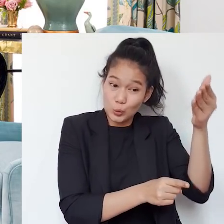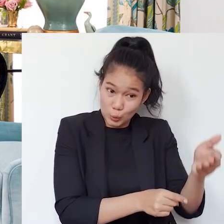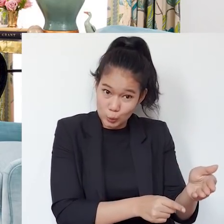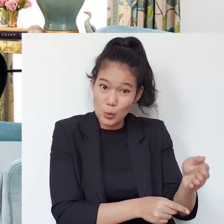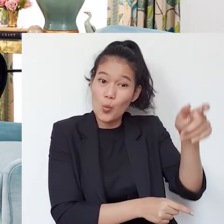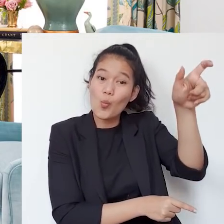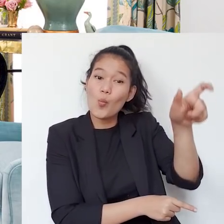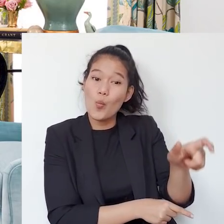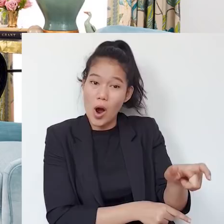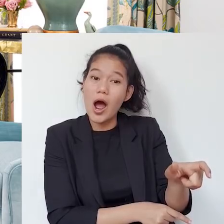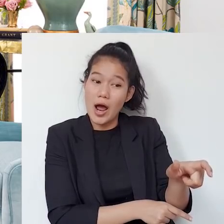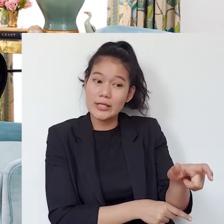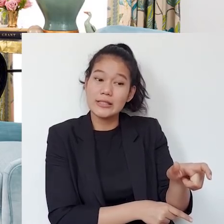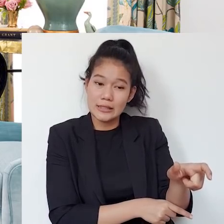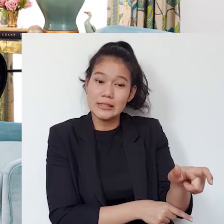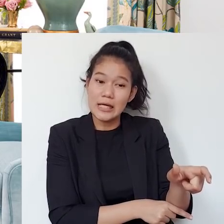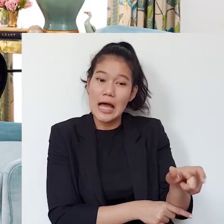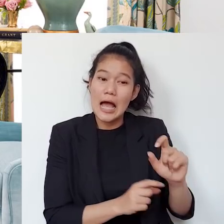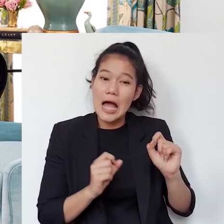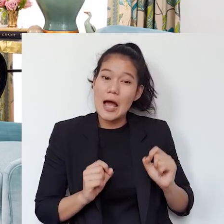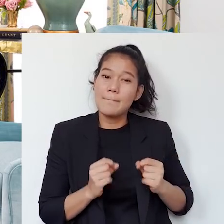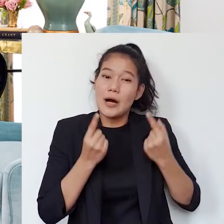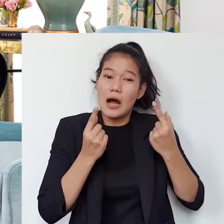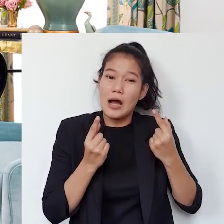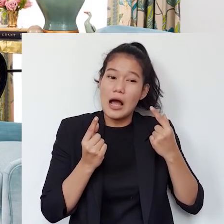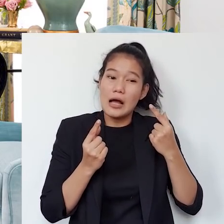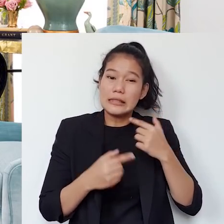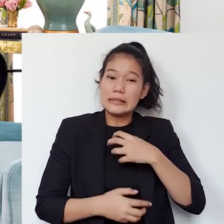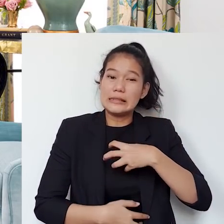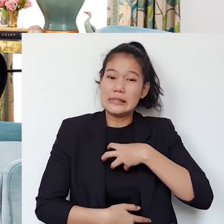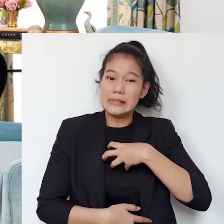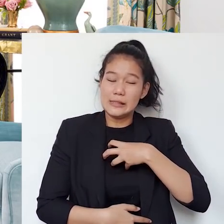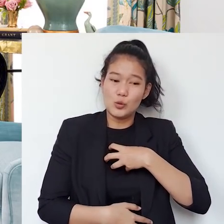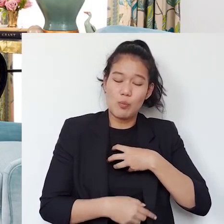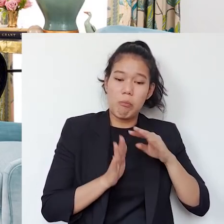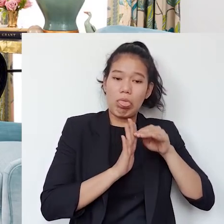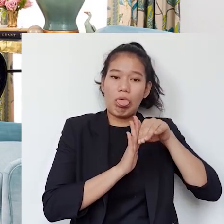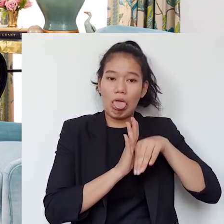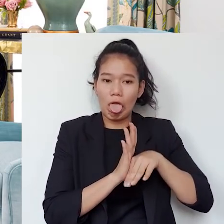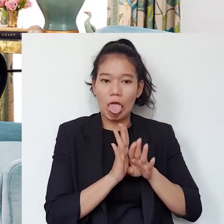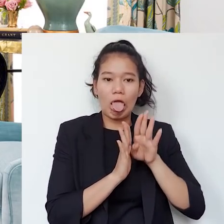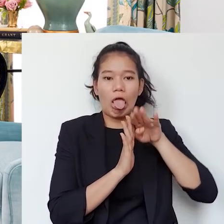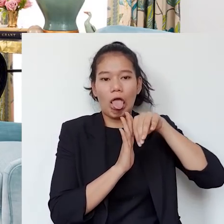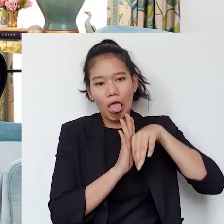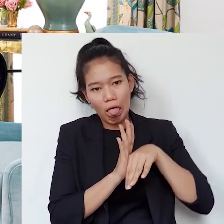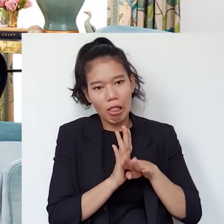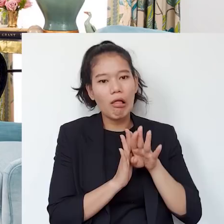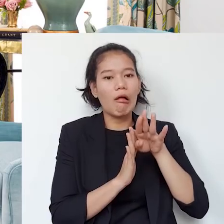manusia yang mengalami naik turun pengalaman iman bersama dengan Tuhan.